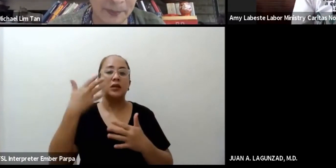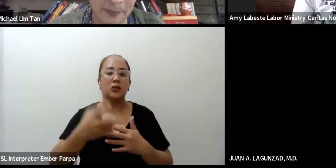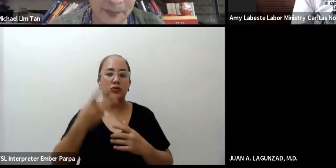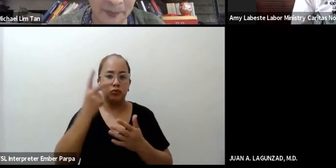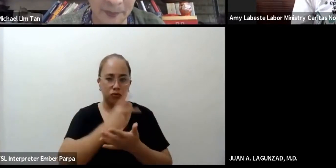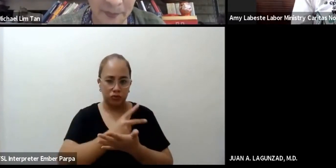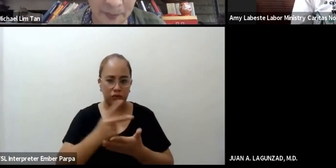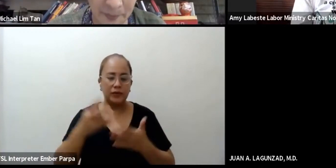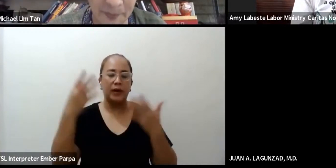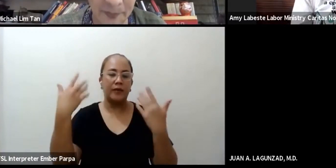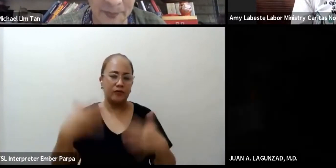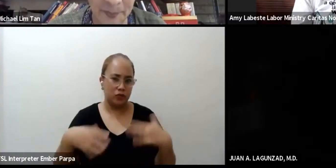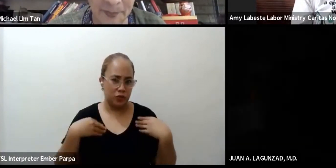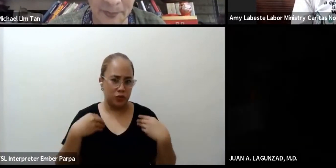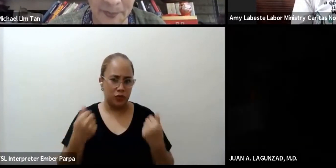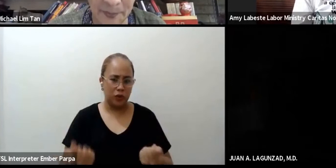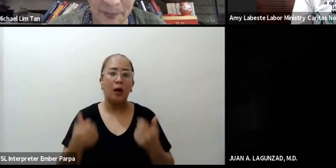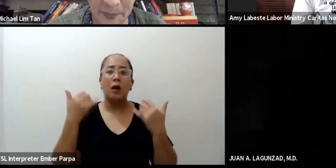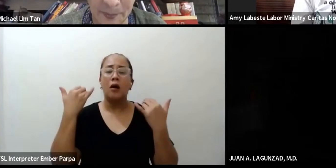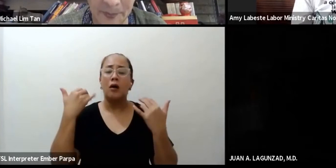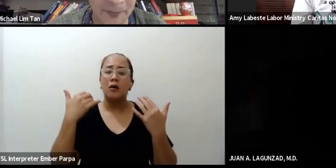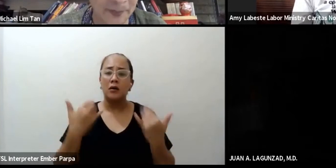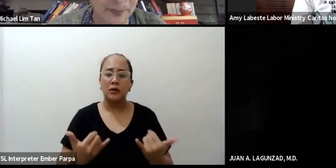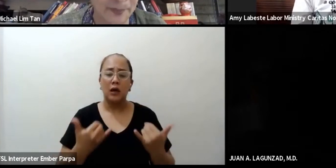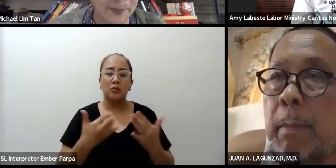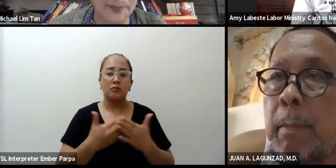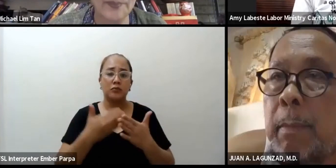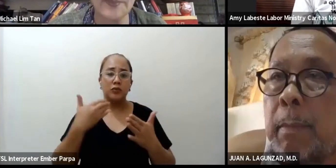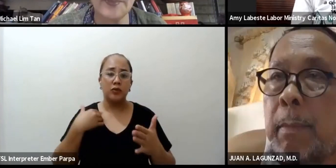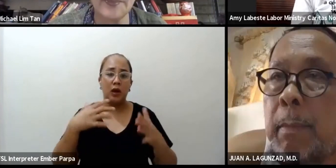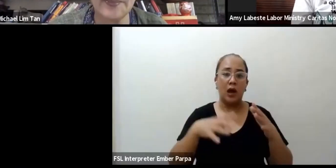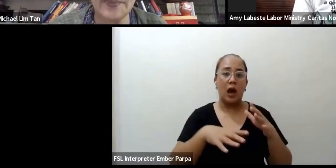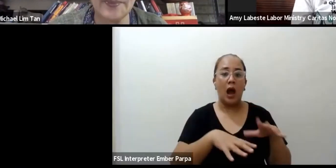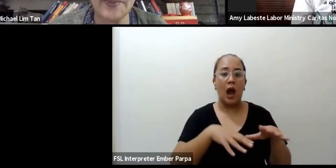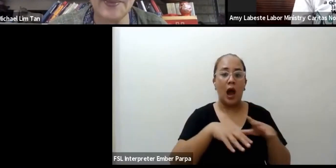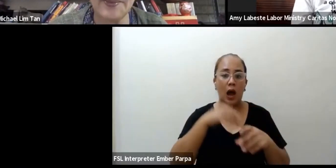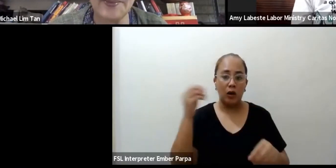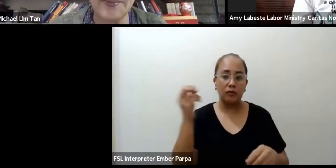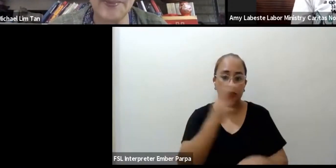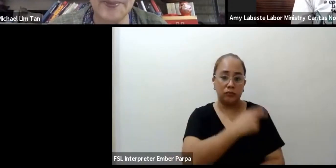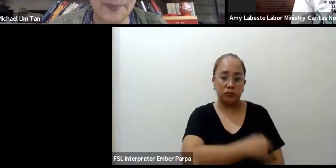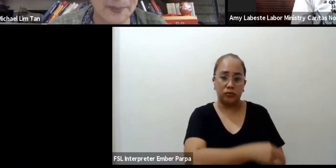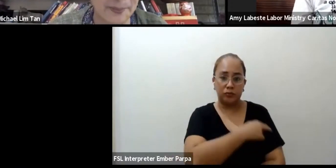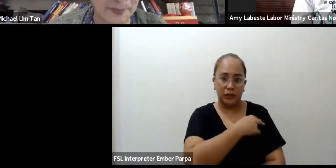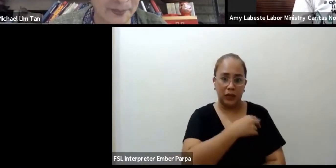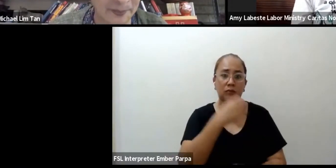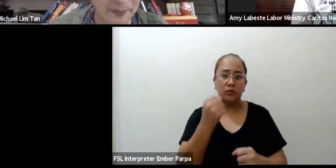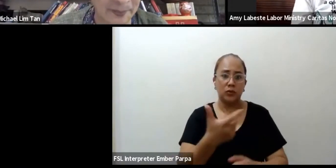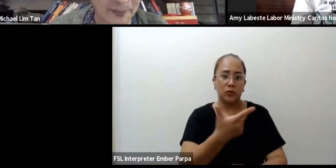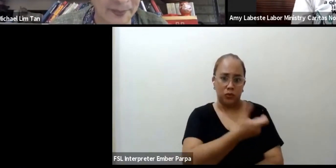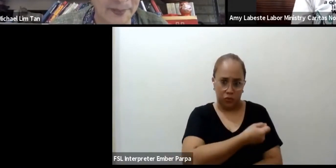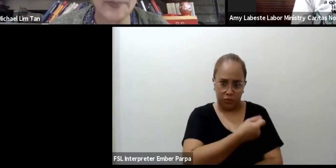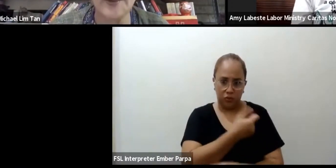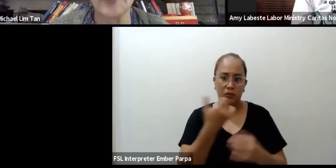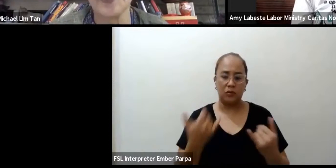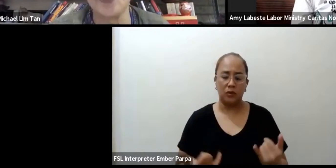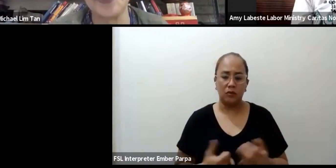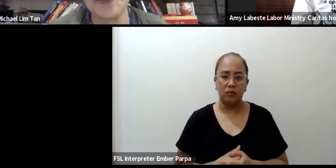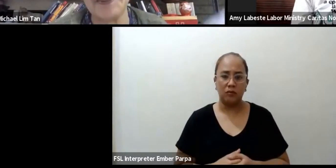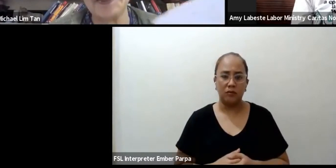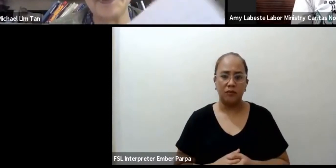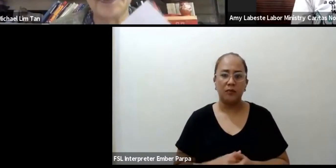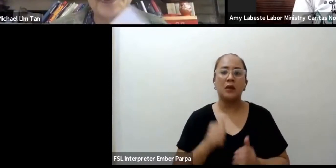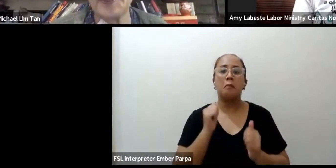weeks after recovery. Ngayon, bago ka lumabas ng ospital, kung na-ospital ka, babakunahan ka na nila ngayon. So,